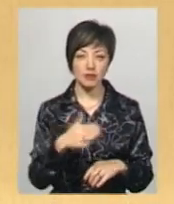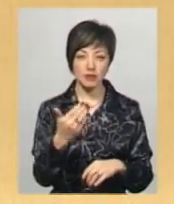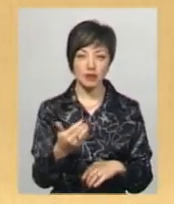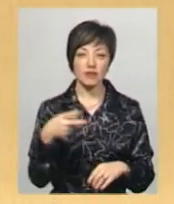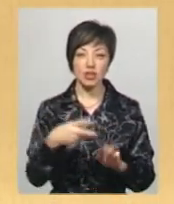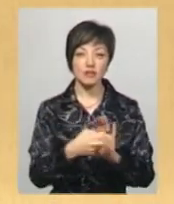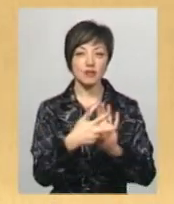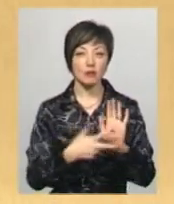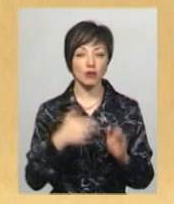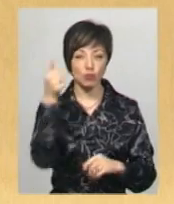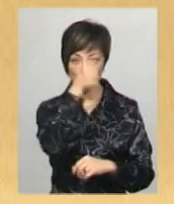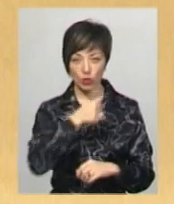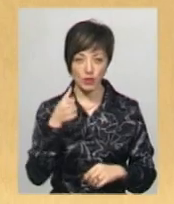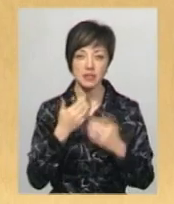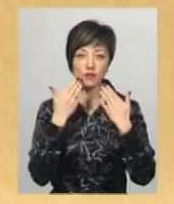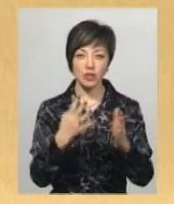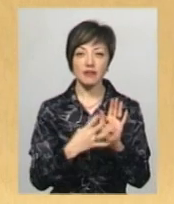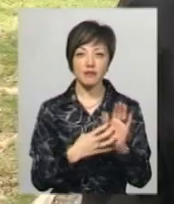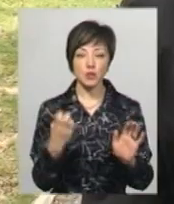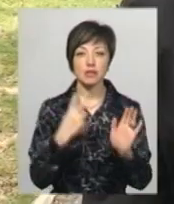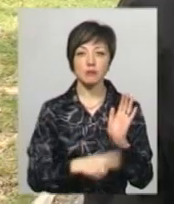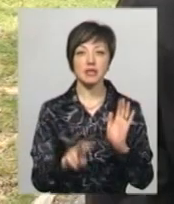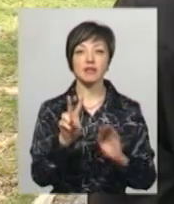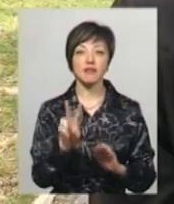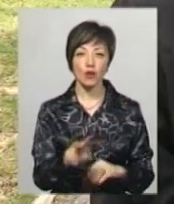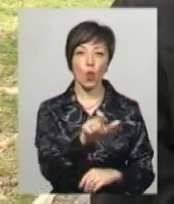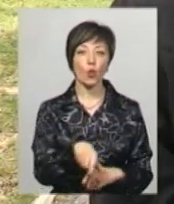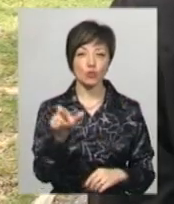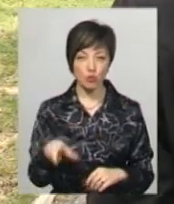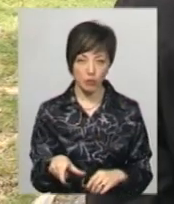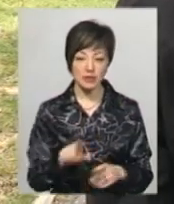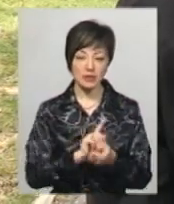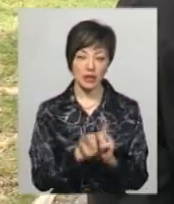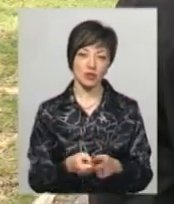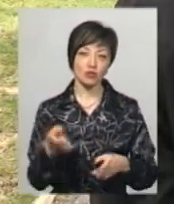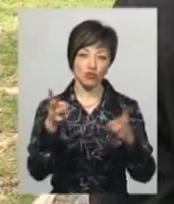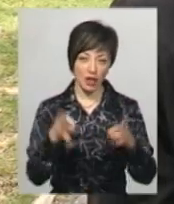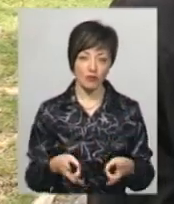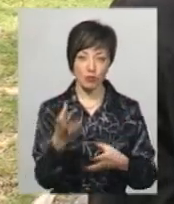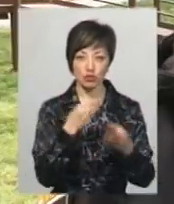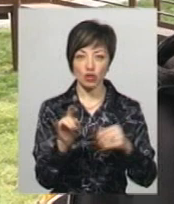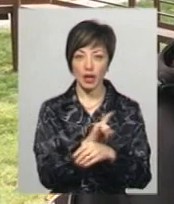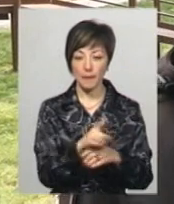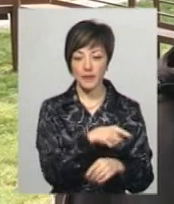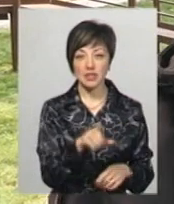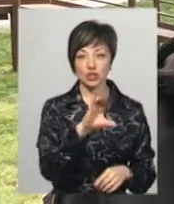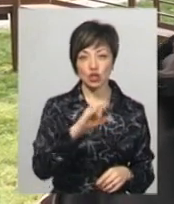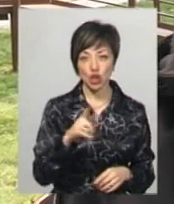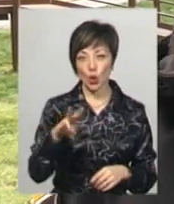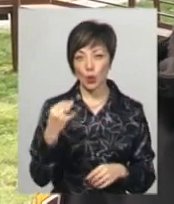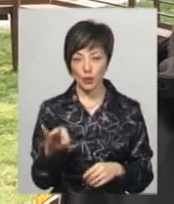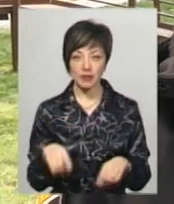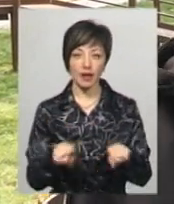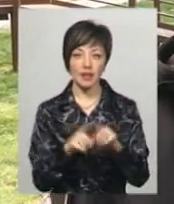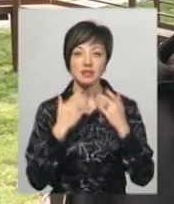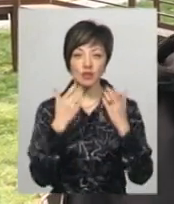у 2018 році звернулося 972 особи, які стали жертвами шахрайств. За період січень-лютий цього року